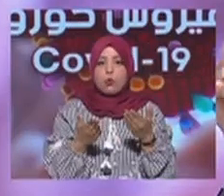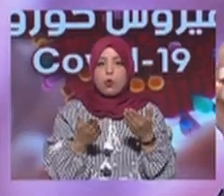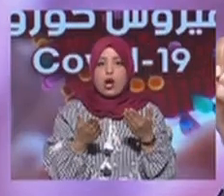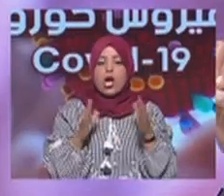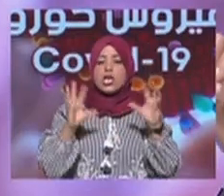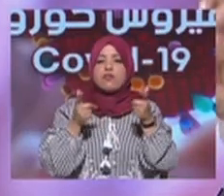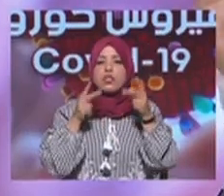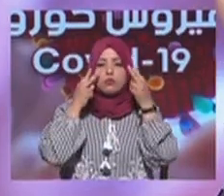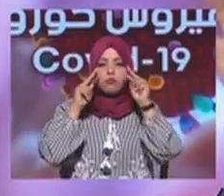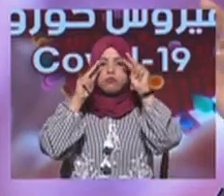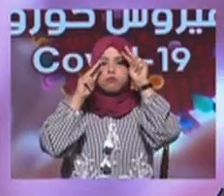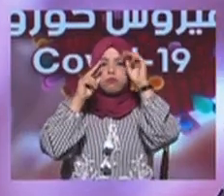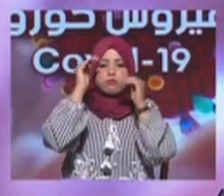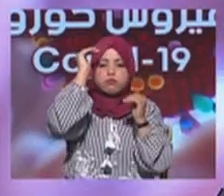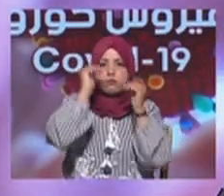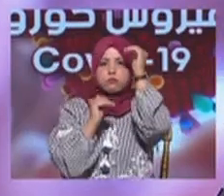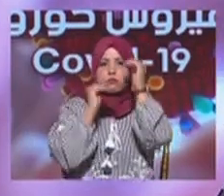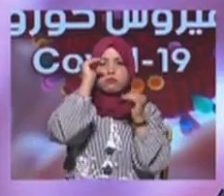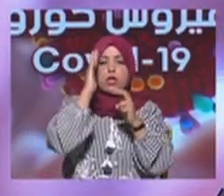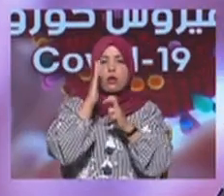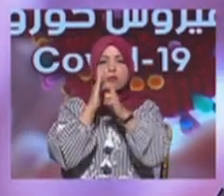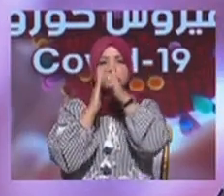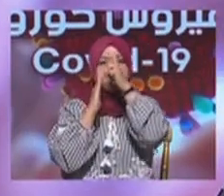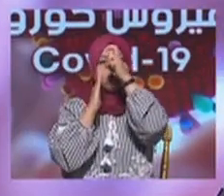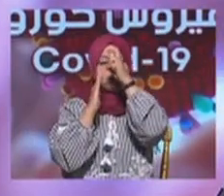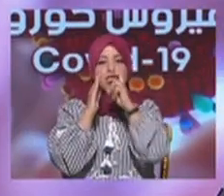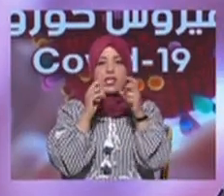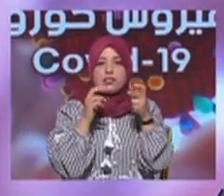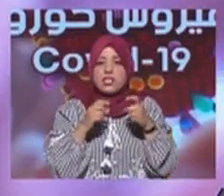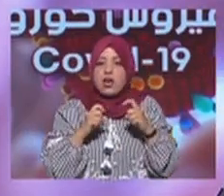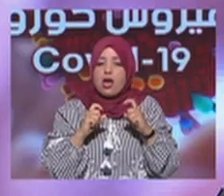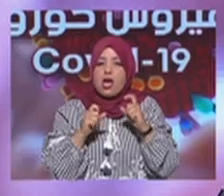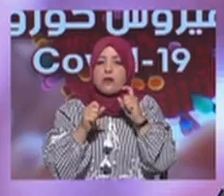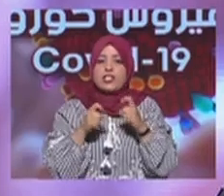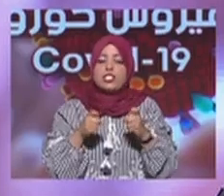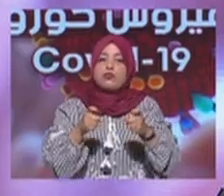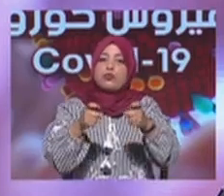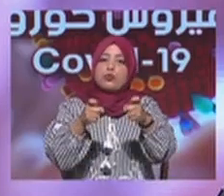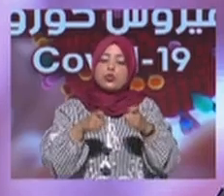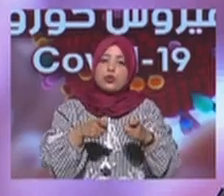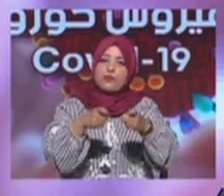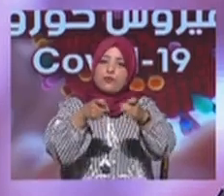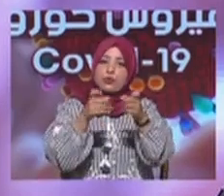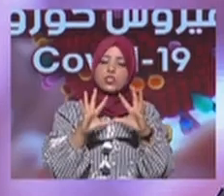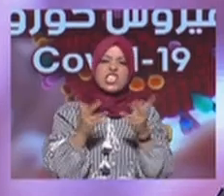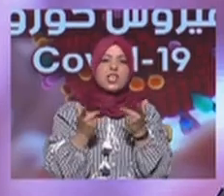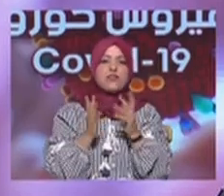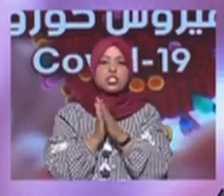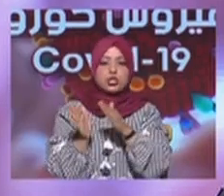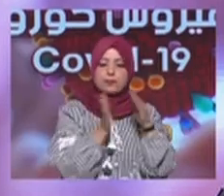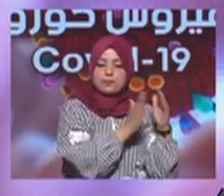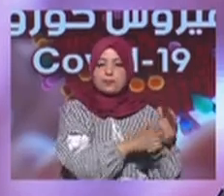عبر العالم؟ ونعرفوا دكتورة أمين سليم كان موجود هوني الأسبوع الفارط وقال أنه فما ثلاثة تقريبا فما اللي